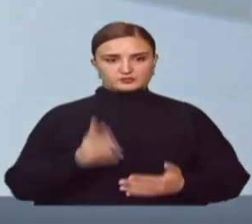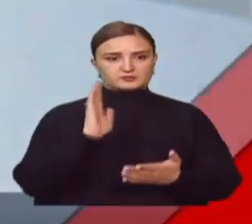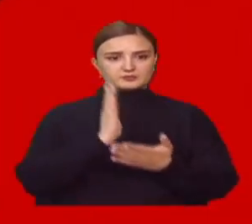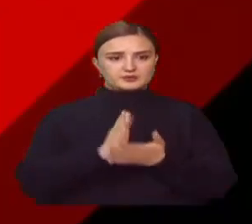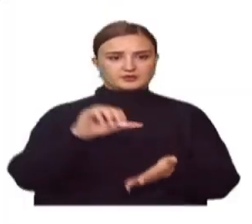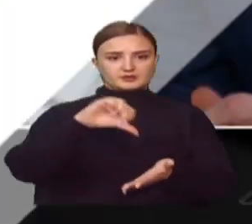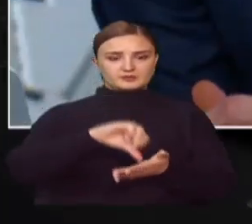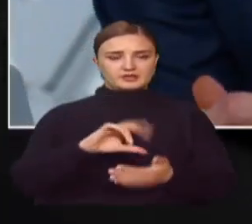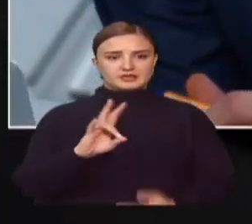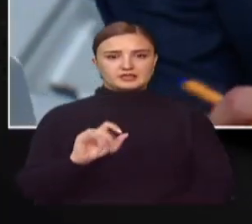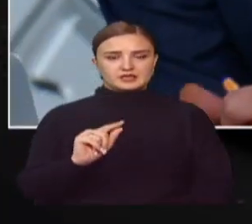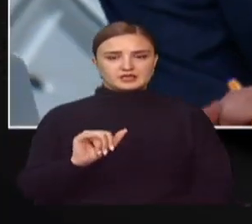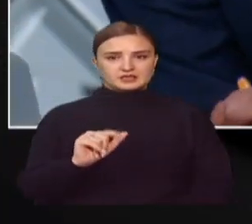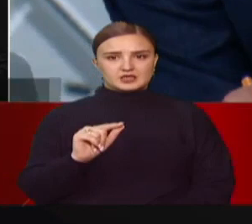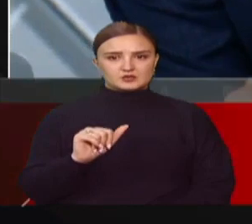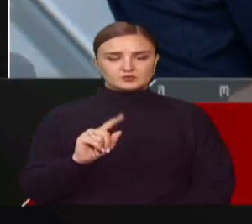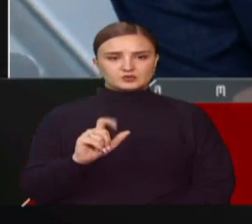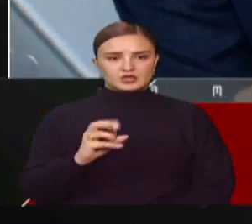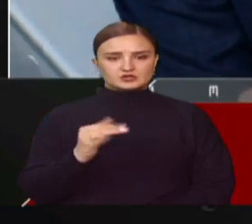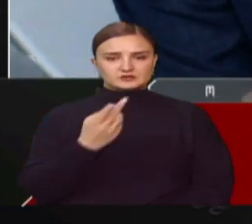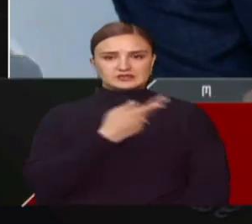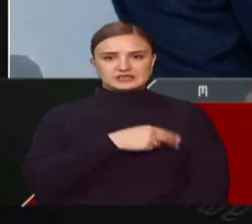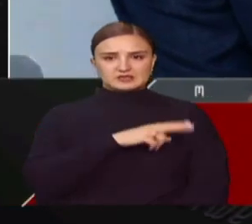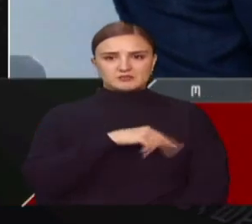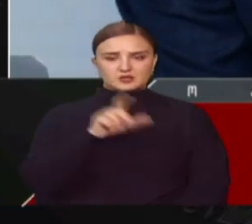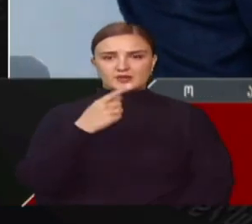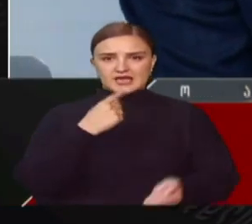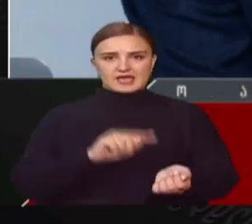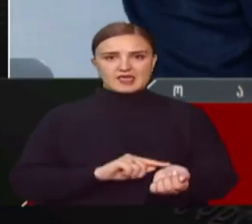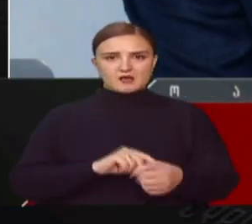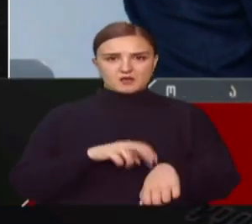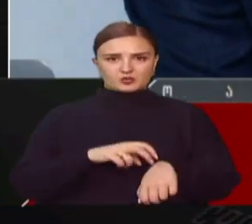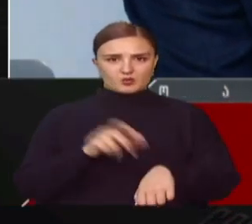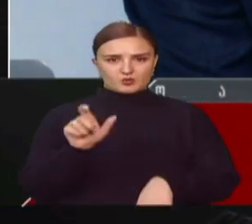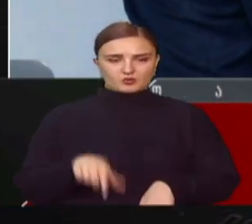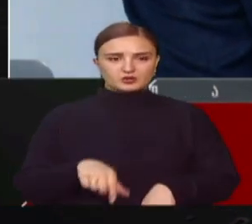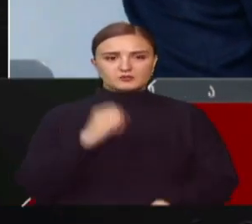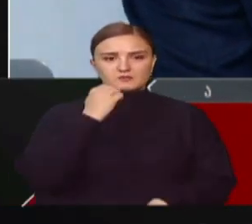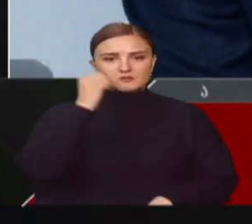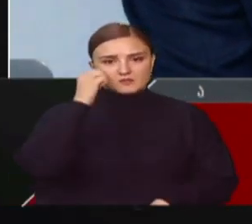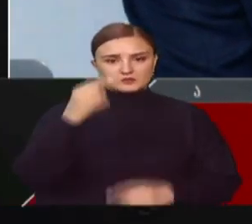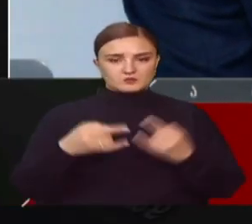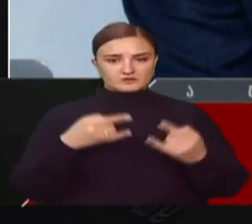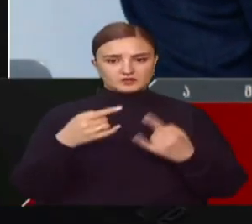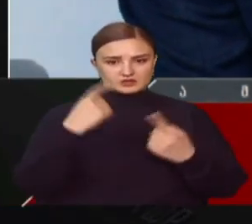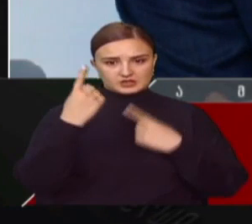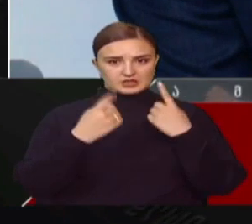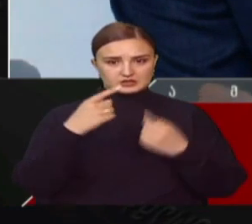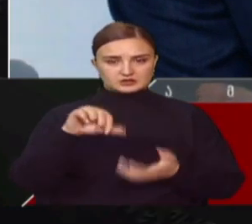გვიერთდება ნათია ტურფაშვილი, შიბას კლინიკის ჰემატოლოგი. გამარჯობა ნათია, მადლობას გიხდით გადაცემაში